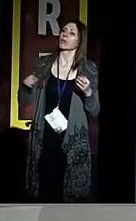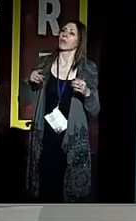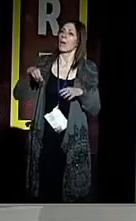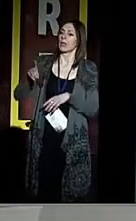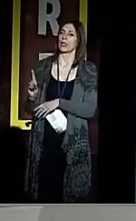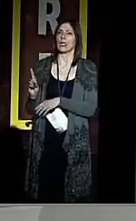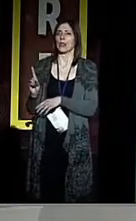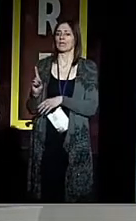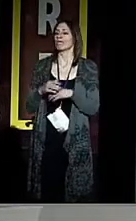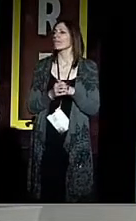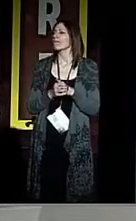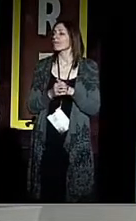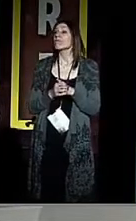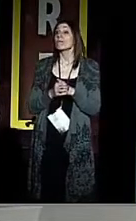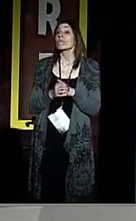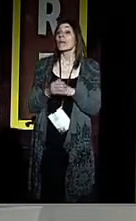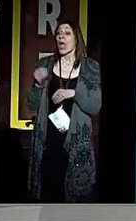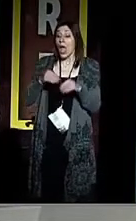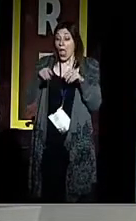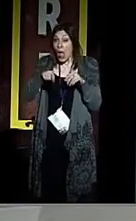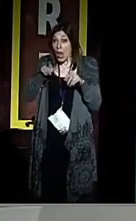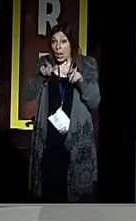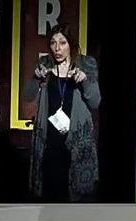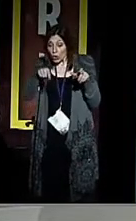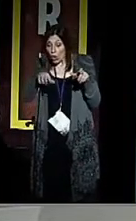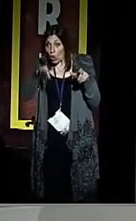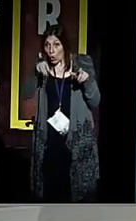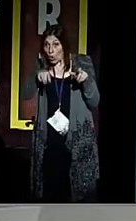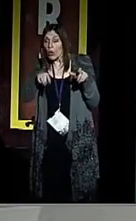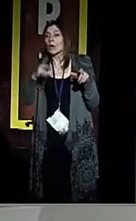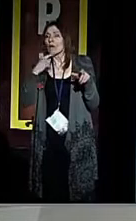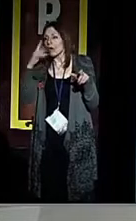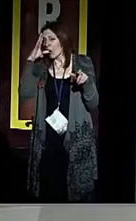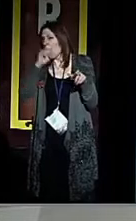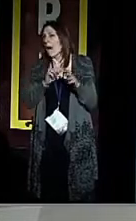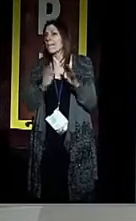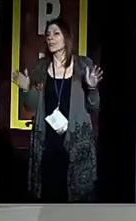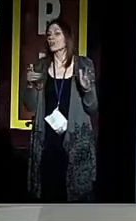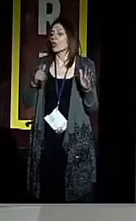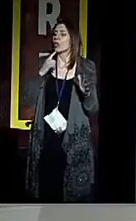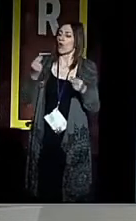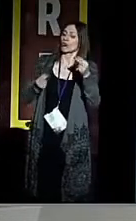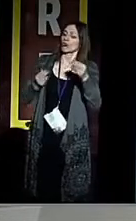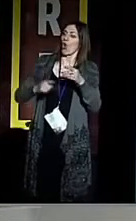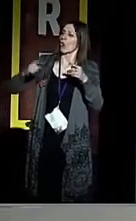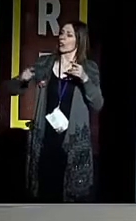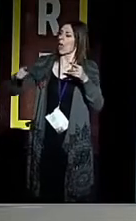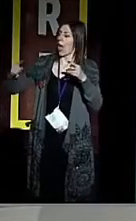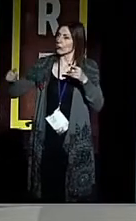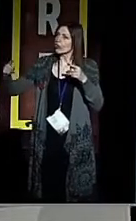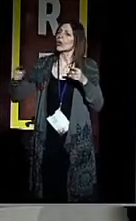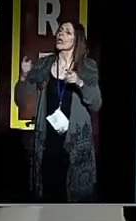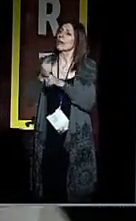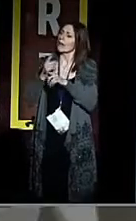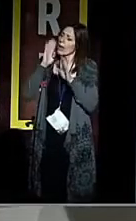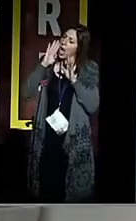E guardate, gli elettori lo stanno capendo, perché il fatto che i sondaggi, sempre bisogna fare